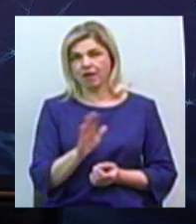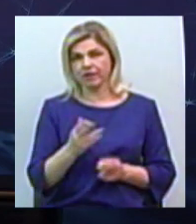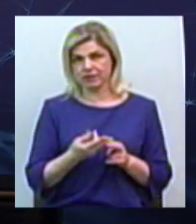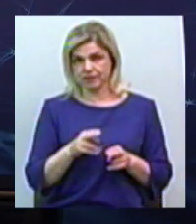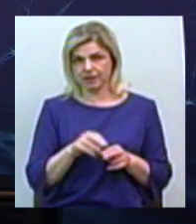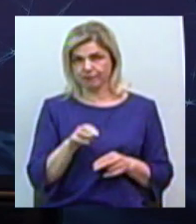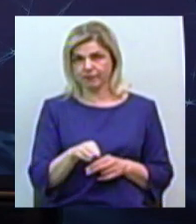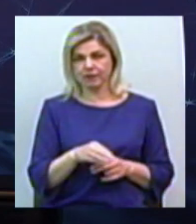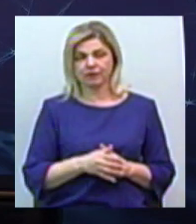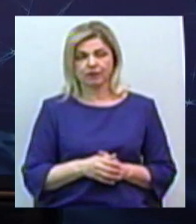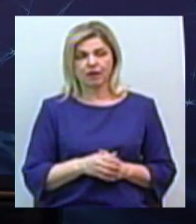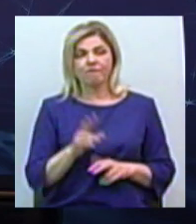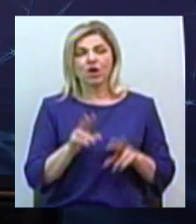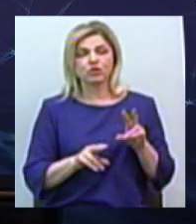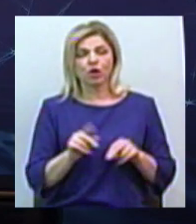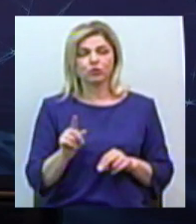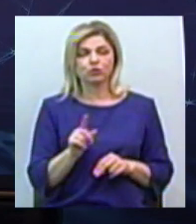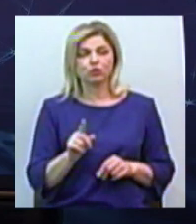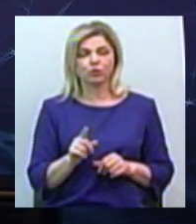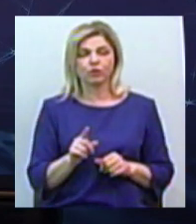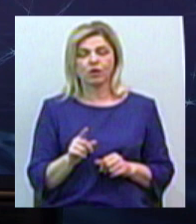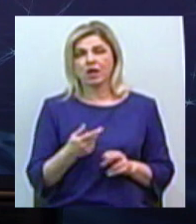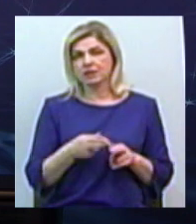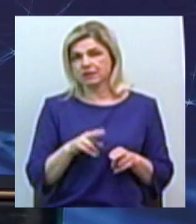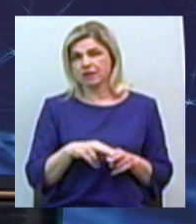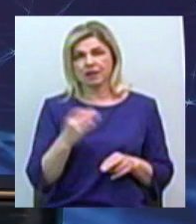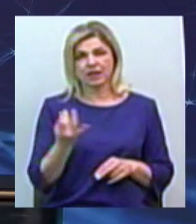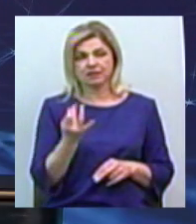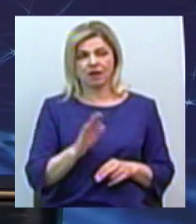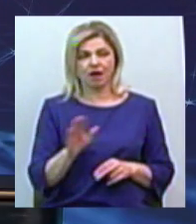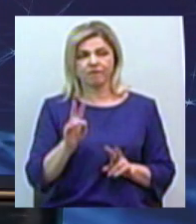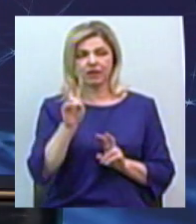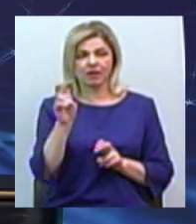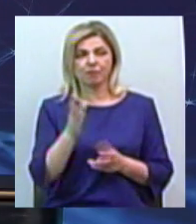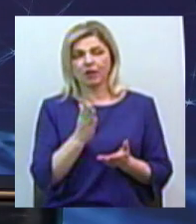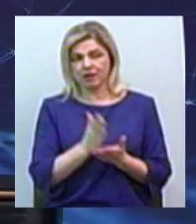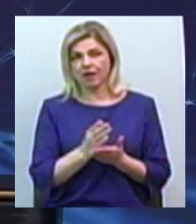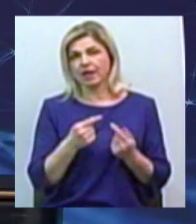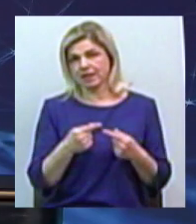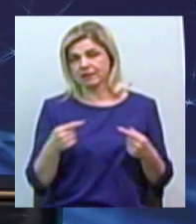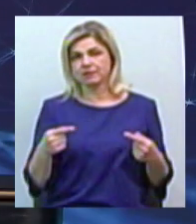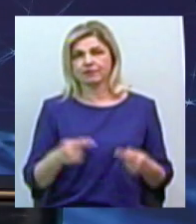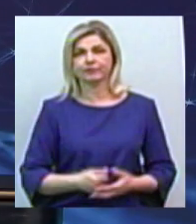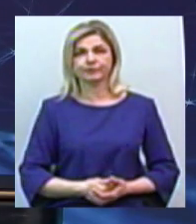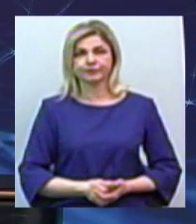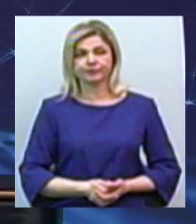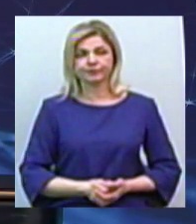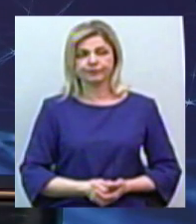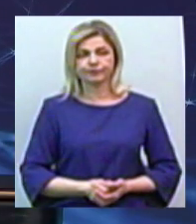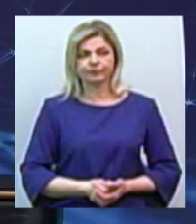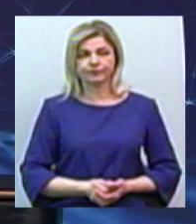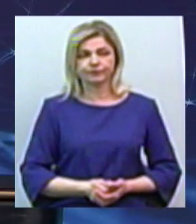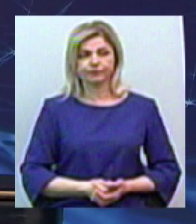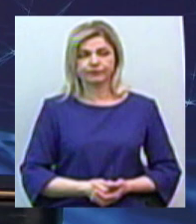і вважають, що це не цікава тема. Тобто є різні, звичайно. Як